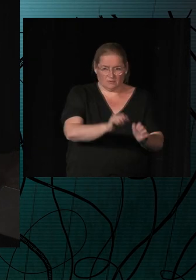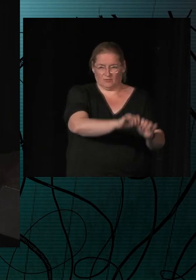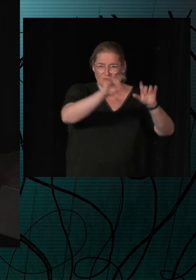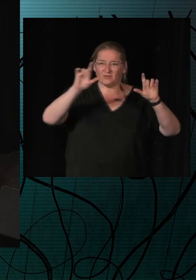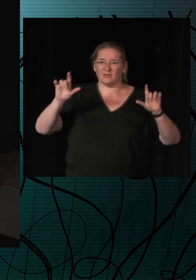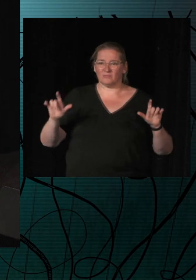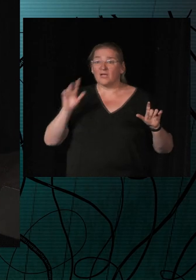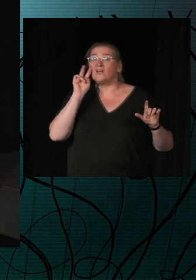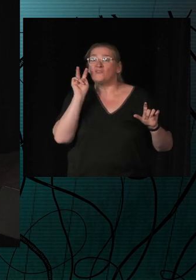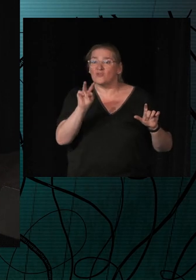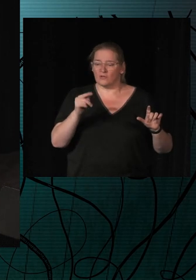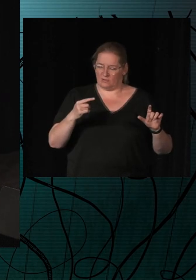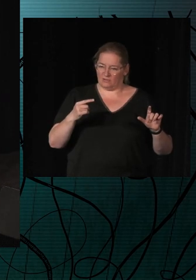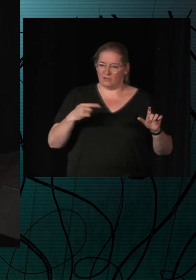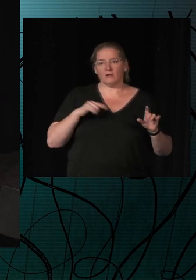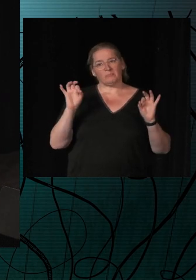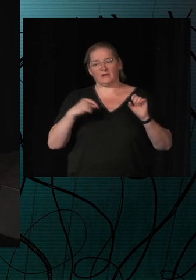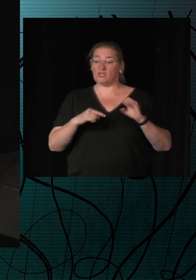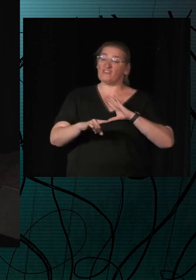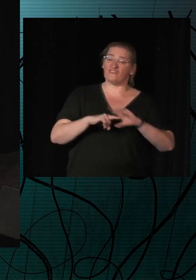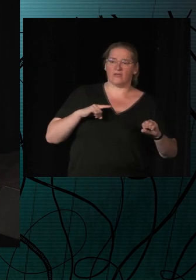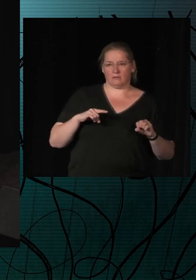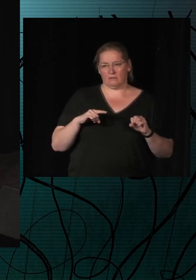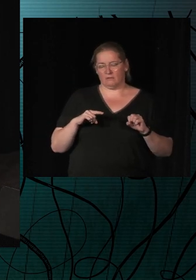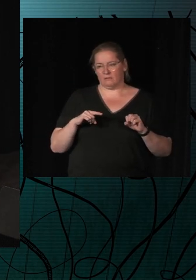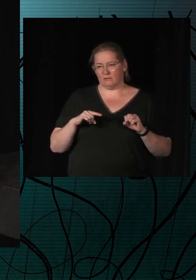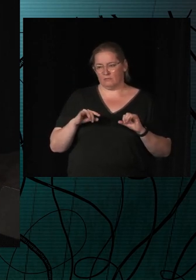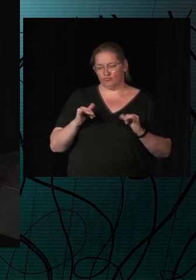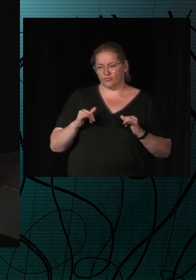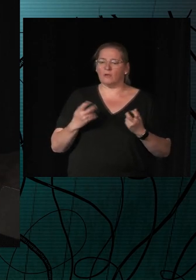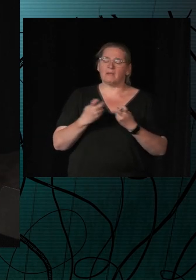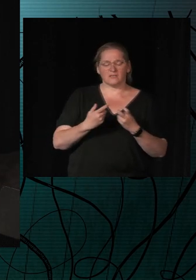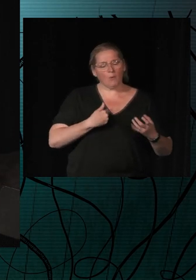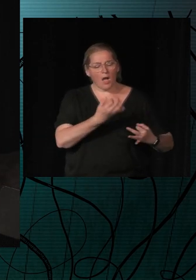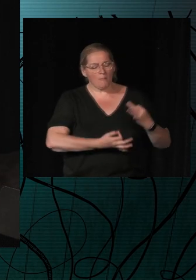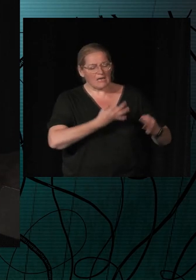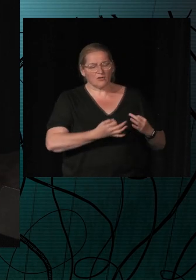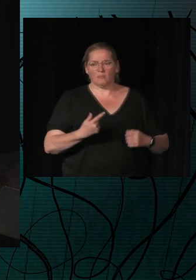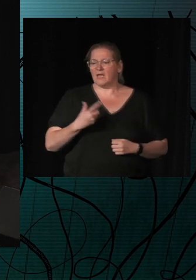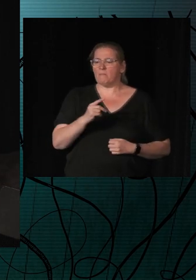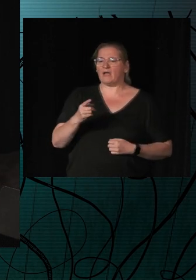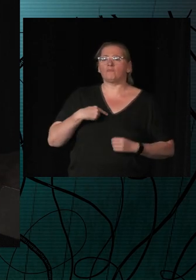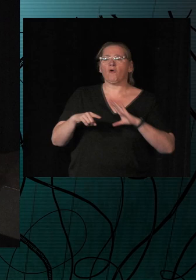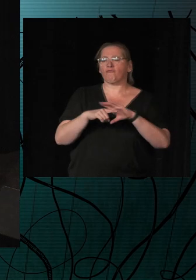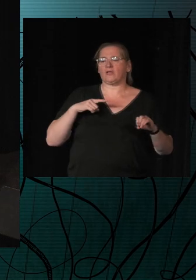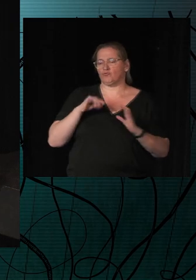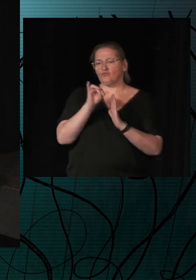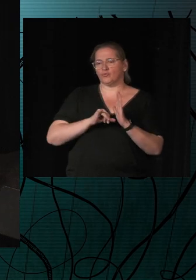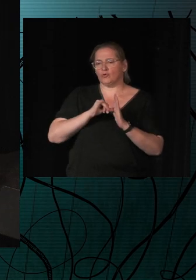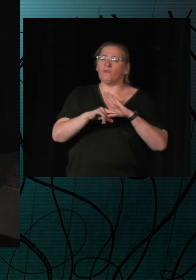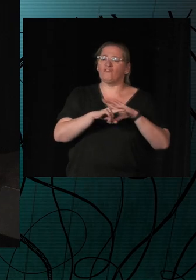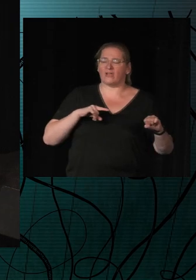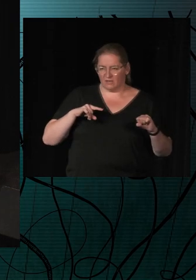jeu c'est une expression qu'on retrouve de plus en plus souvent on dira même parfois sur un temps ironique ah j'ai pas le temps de jouer à tel jeu mais c'est pas grave je le ferai sur Youtube quoi ou sur